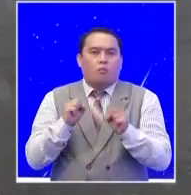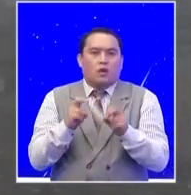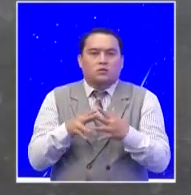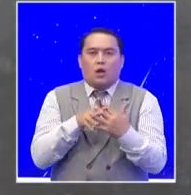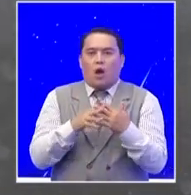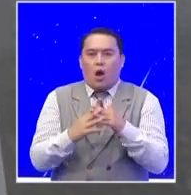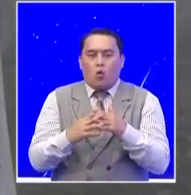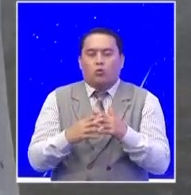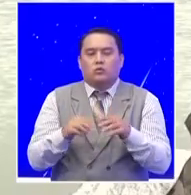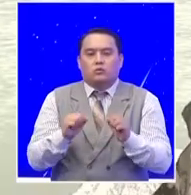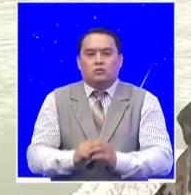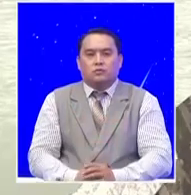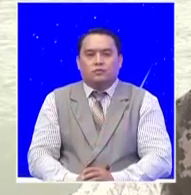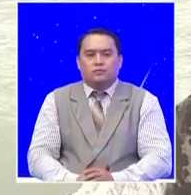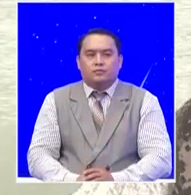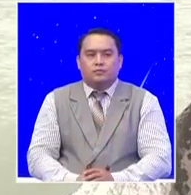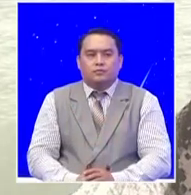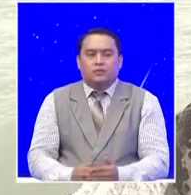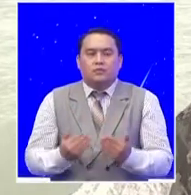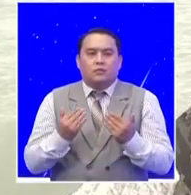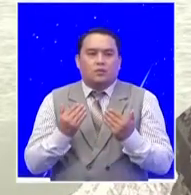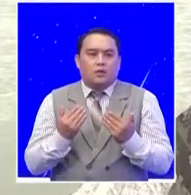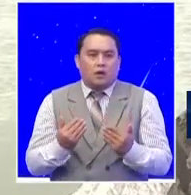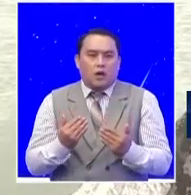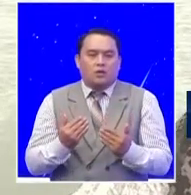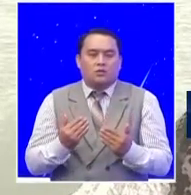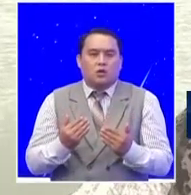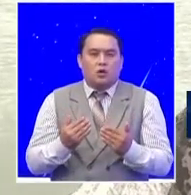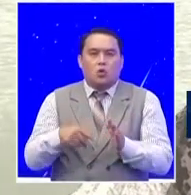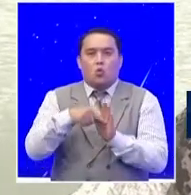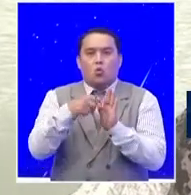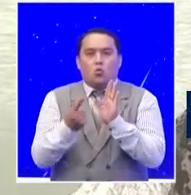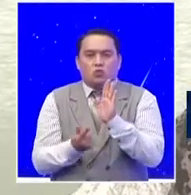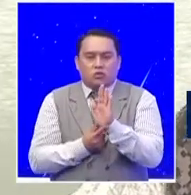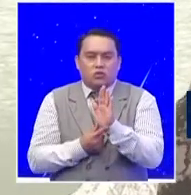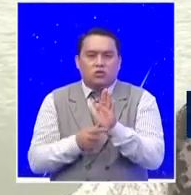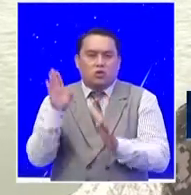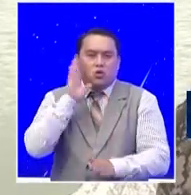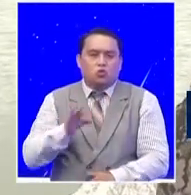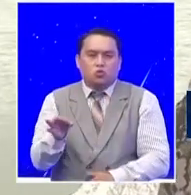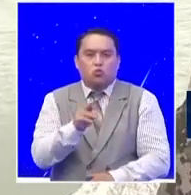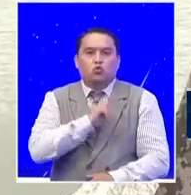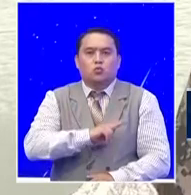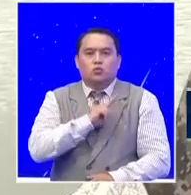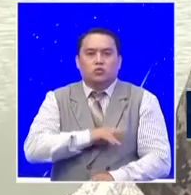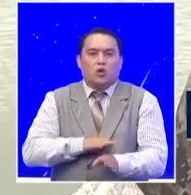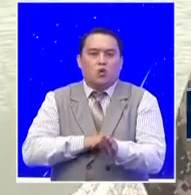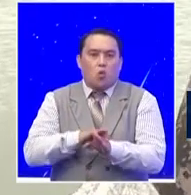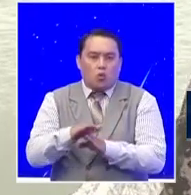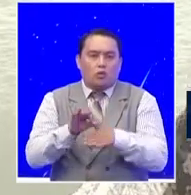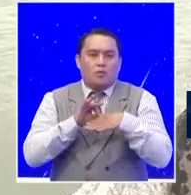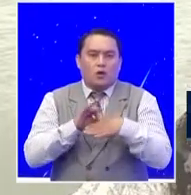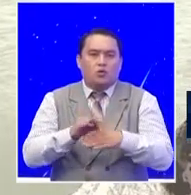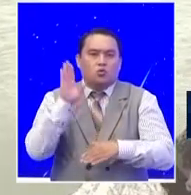қауіп туғызбақ. Қазіргі уақытта осы 18-ші мариналық көлде бізде жұмыстар жүргізіліп жатыр. Су деңгейін